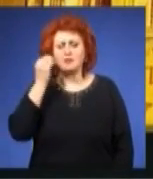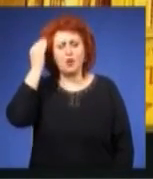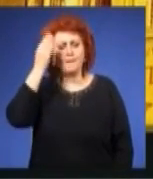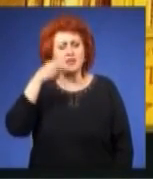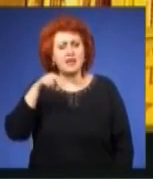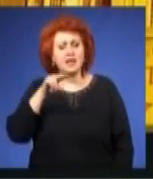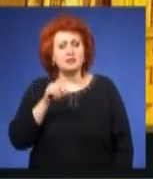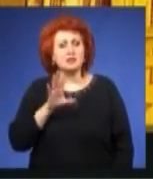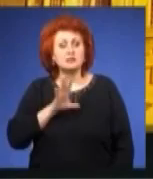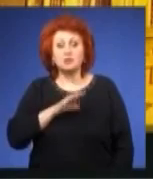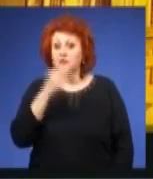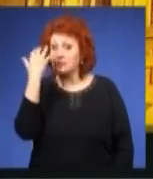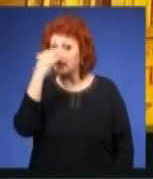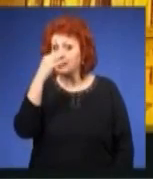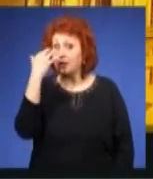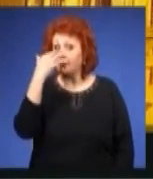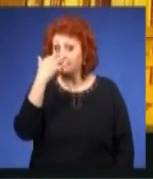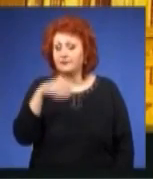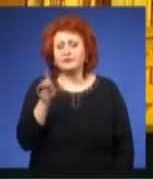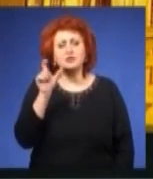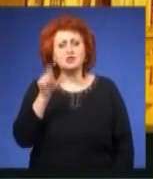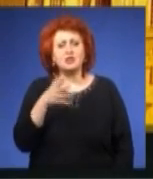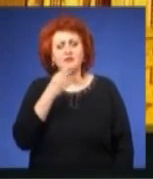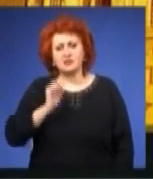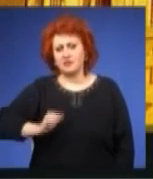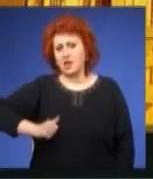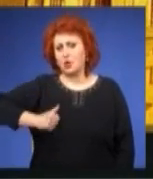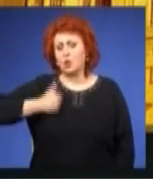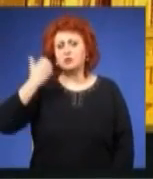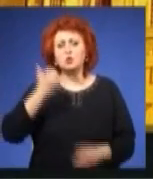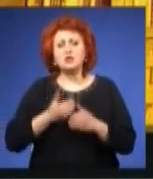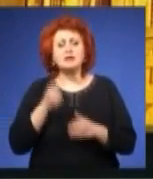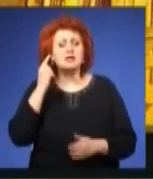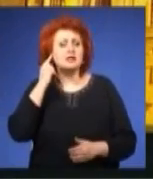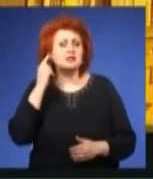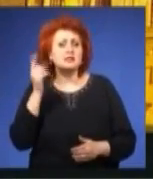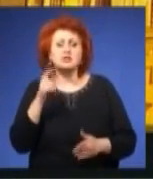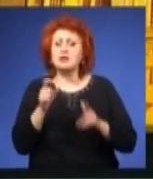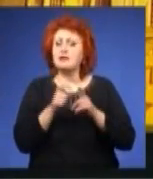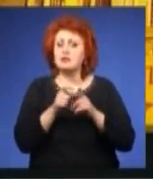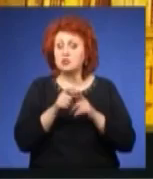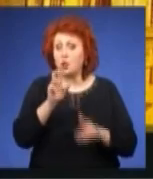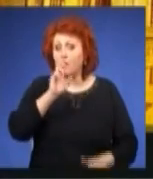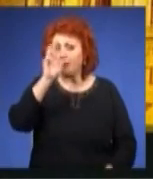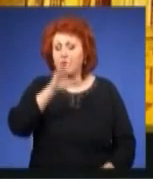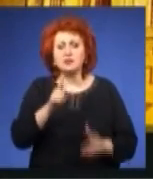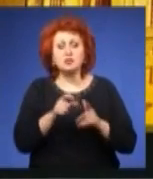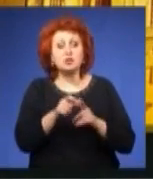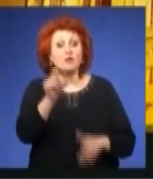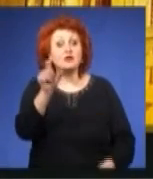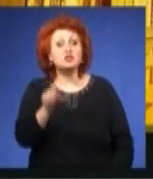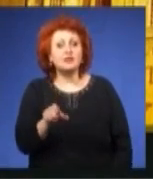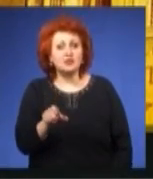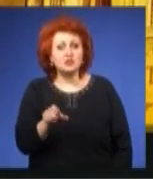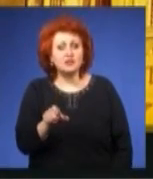своем самомнении становится слепым. Человек в своей гордости часто не слышит ни слова Божие, ни